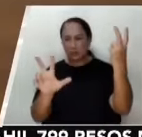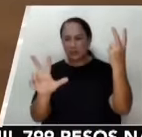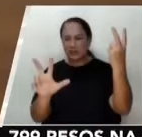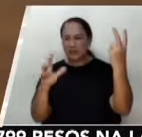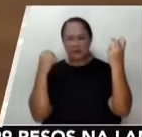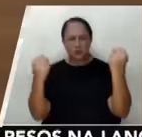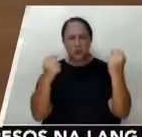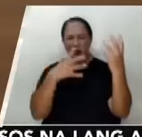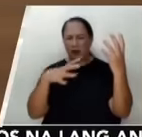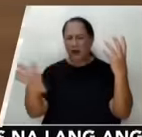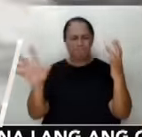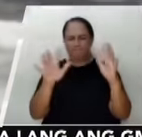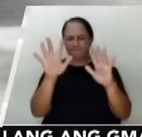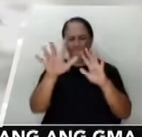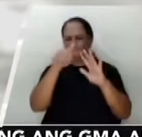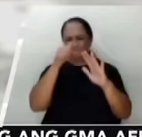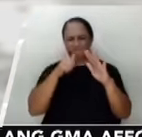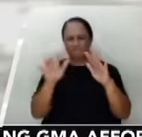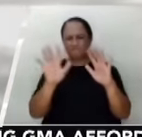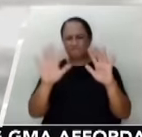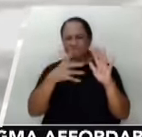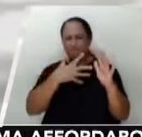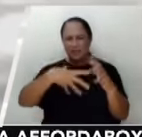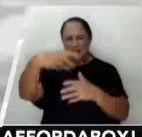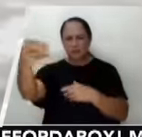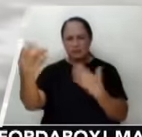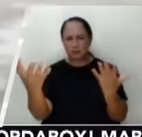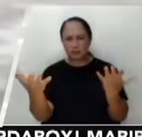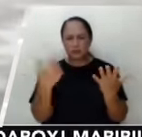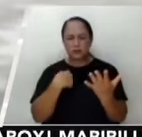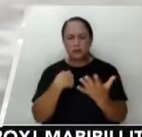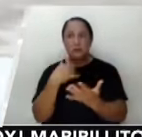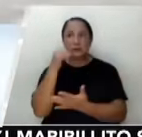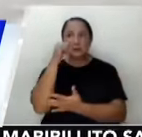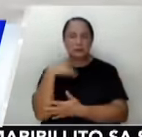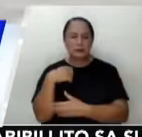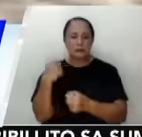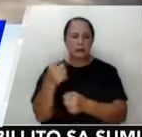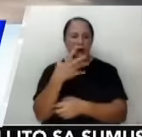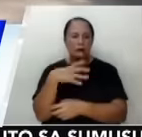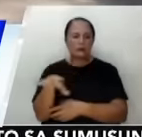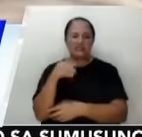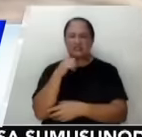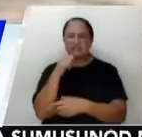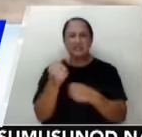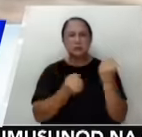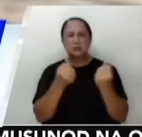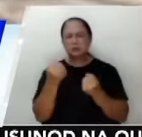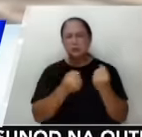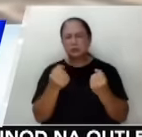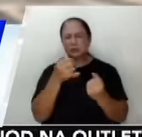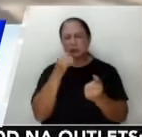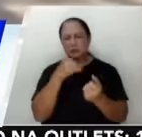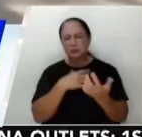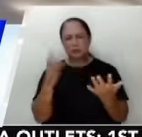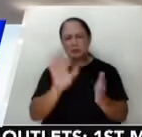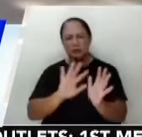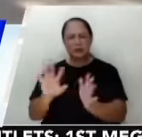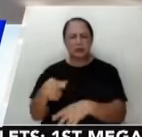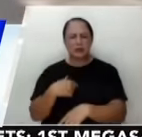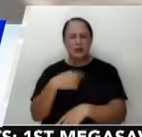panahon ng dry season sa ating bansa. Init na mainit ka po, kaya nga hindi ako masyado. Pag sobrang init na mama, nag-ano